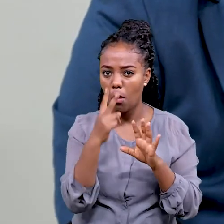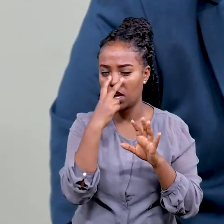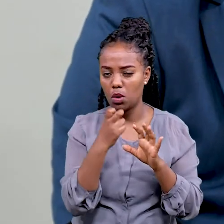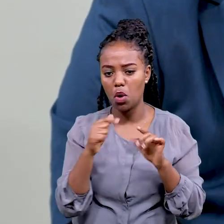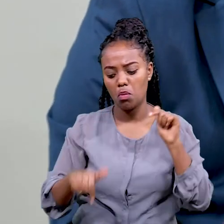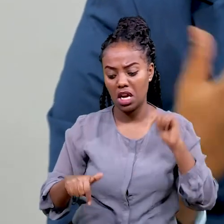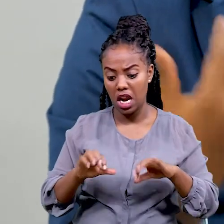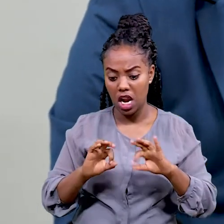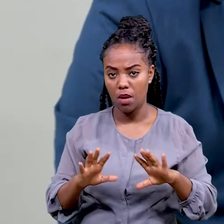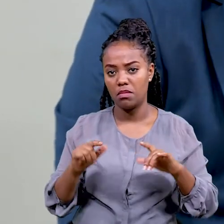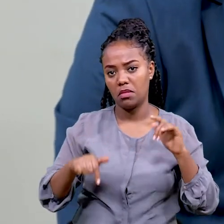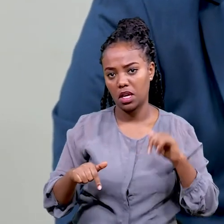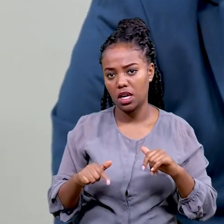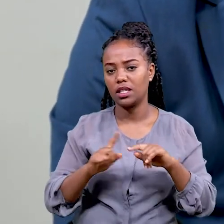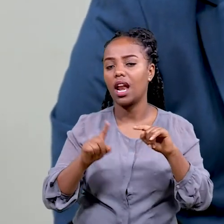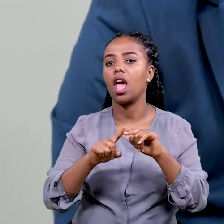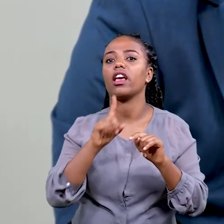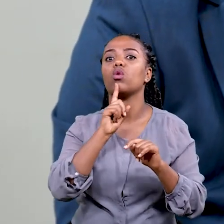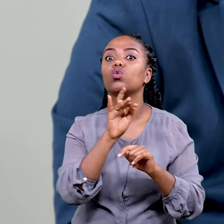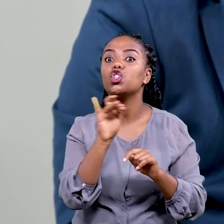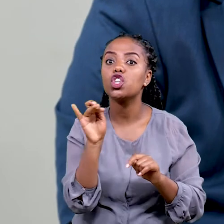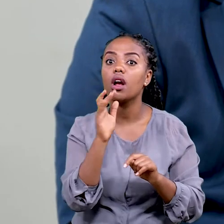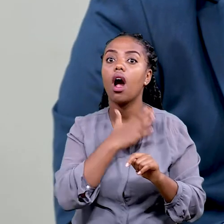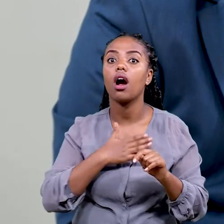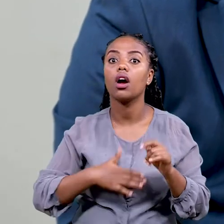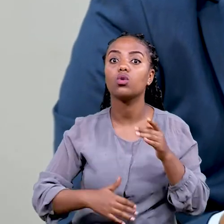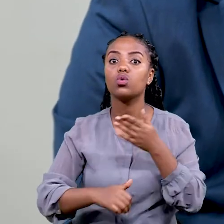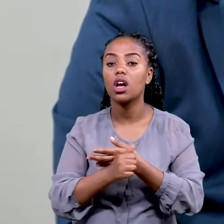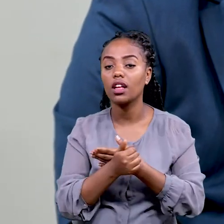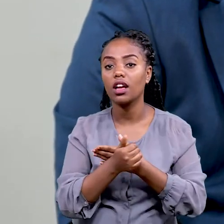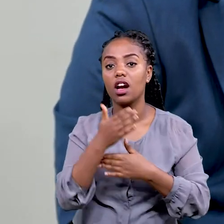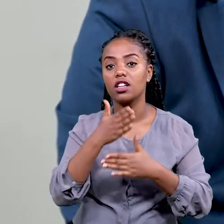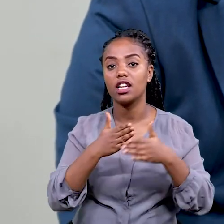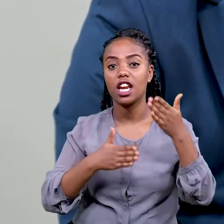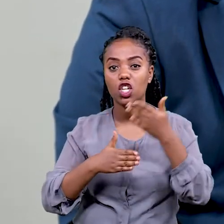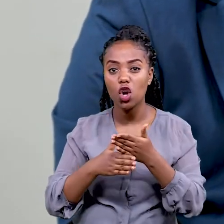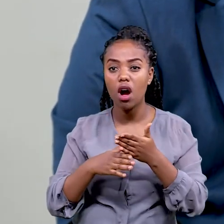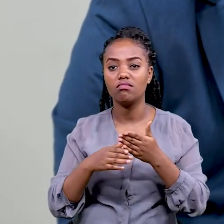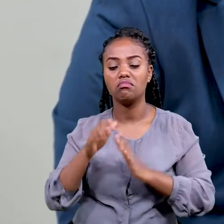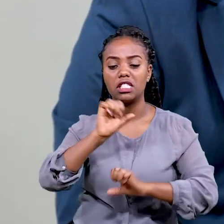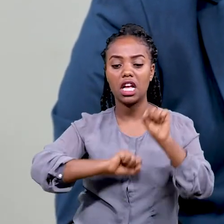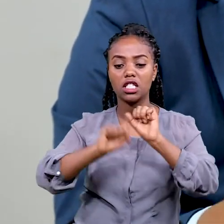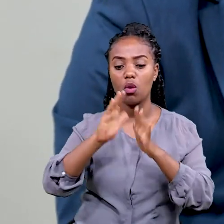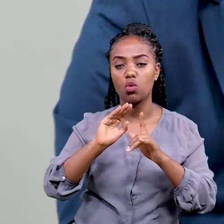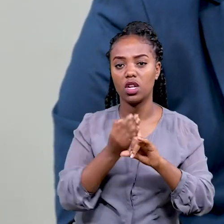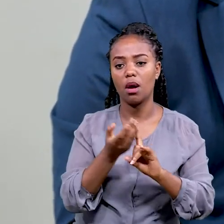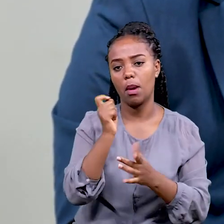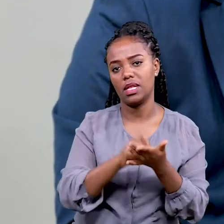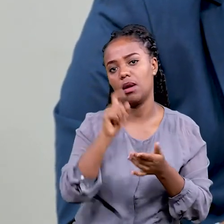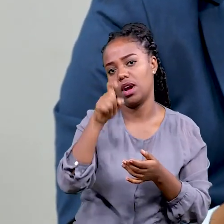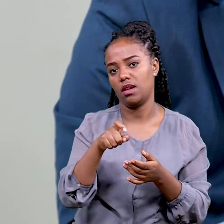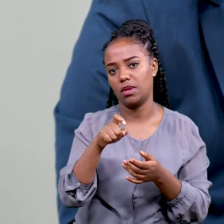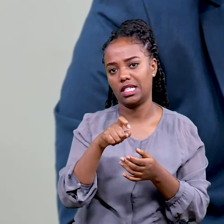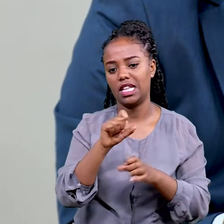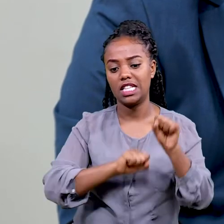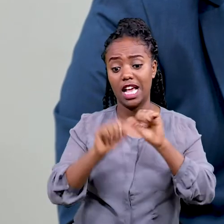አይን የለውም ወይ እግር ከሌለው እንዲህ አይነት ጠባሳ ካለው ምናምን አይነት ነው እንጂ የአካል ጉዳተኝነት ሌቭል ሳይንቲፊክ በሆነ ሁኔታ መመዝገብ